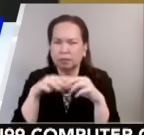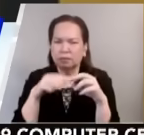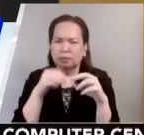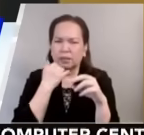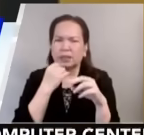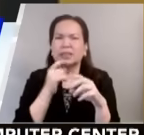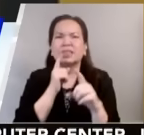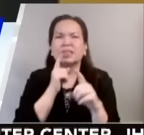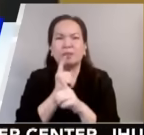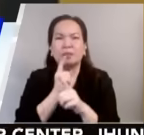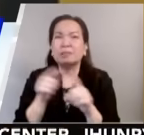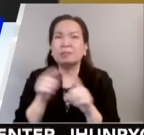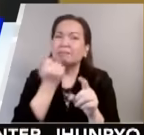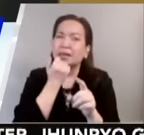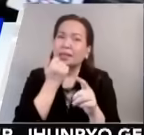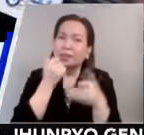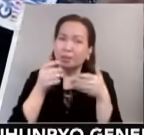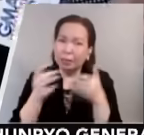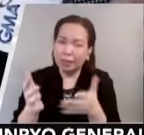mo ginamit ng